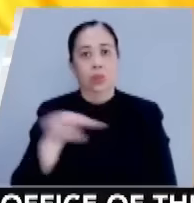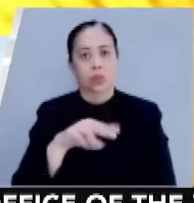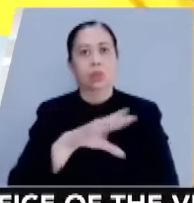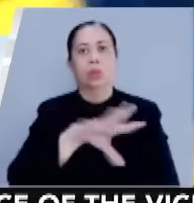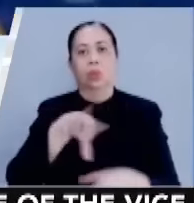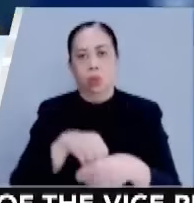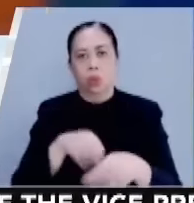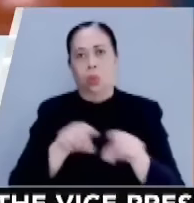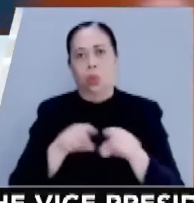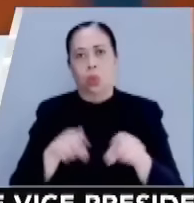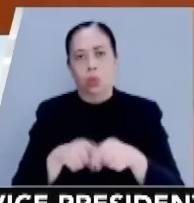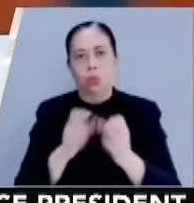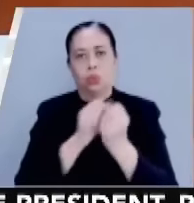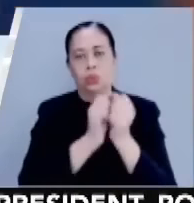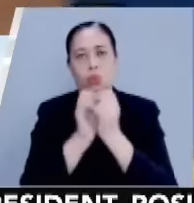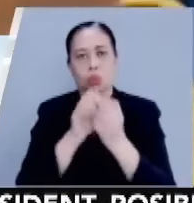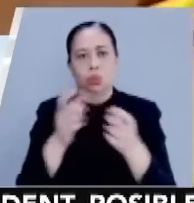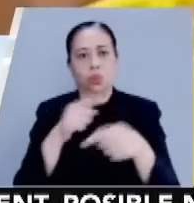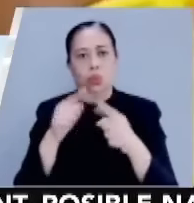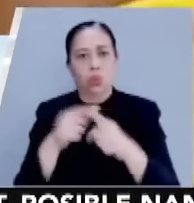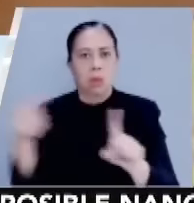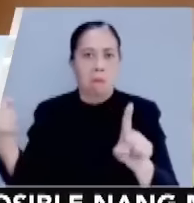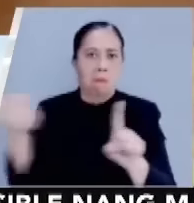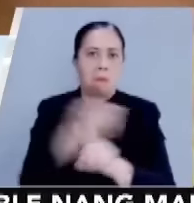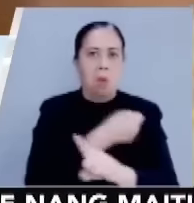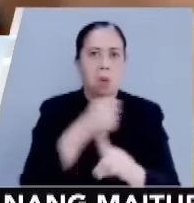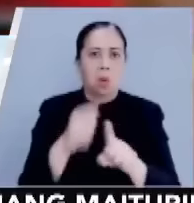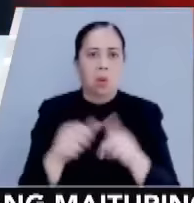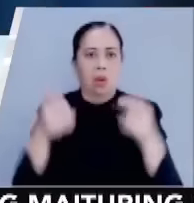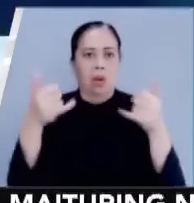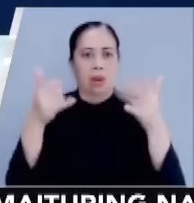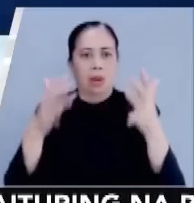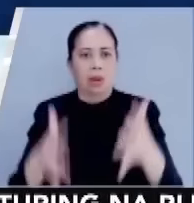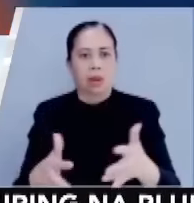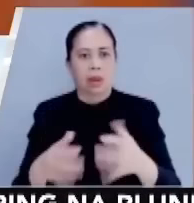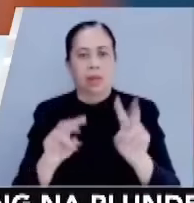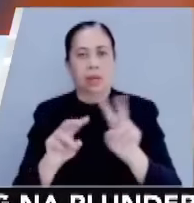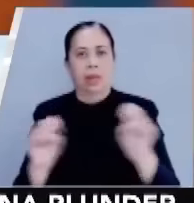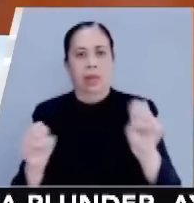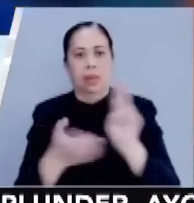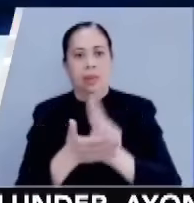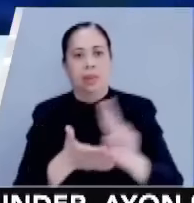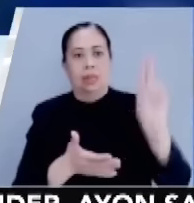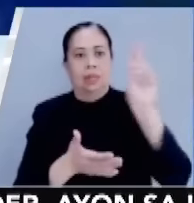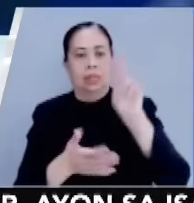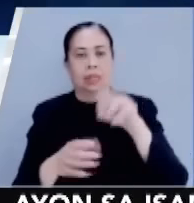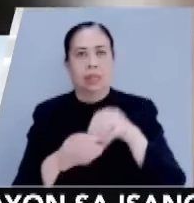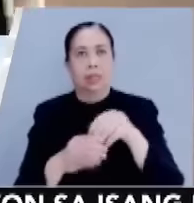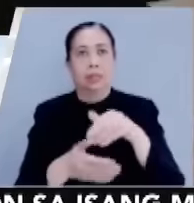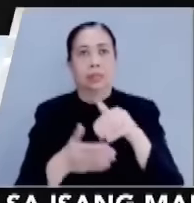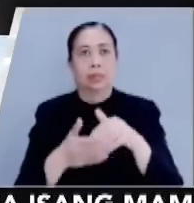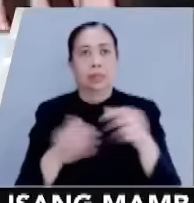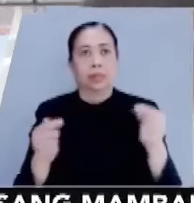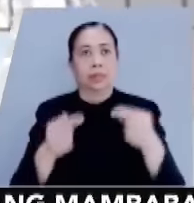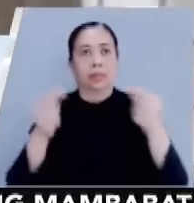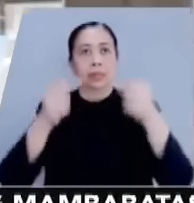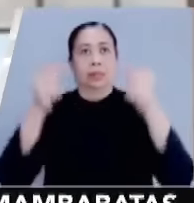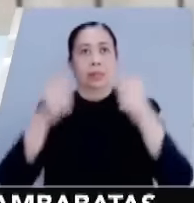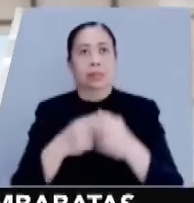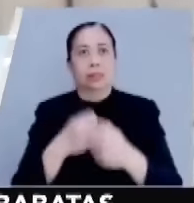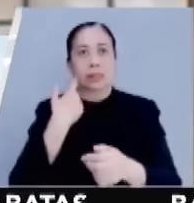si Amores nang manuntok ng isang manlalaro ng kalabang universidad sa gitna ng kanilang laban. Kaninang